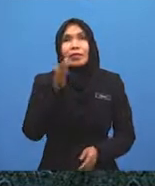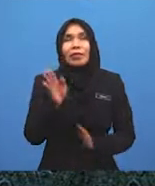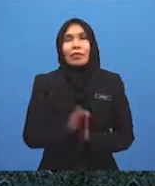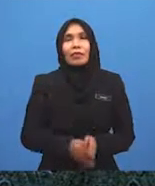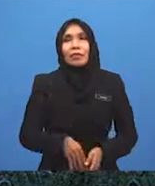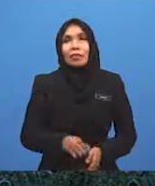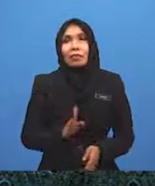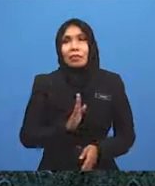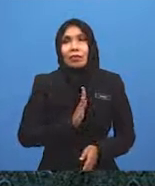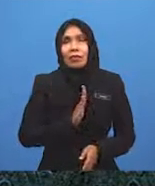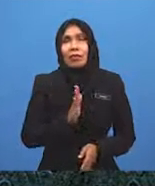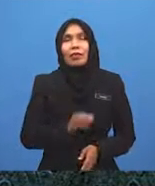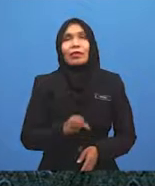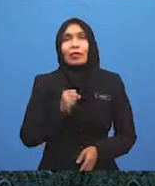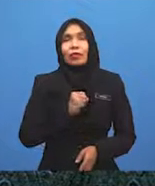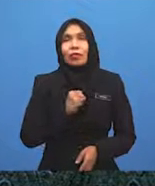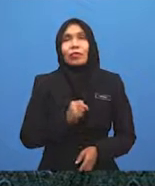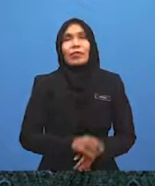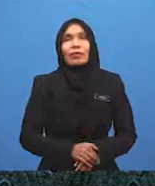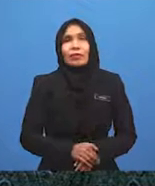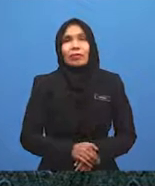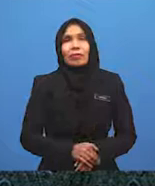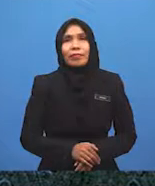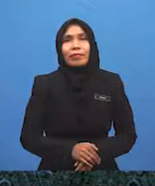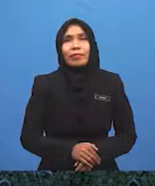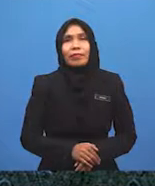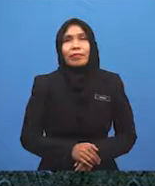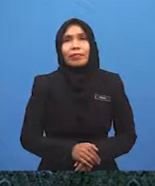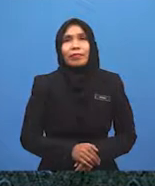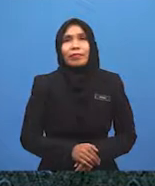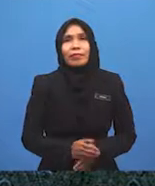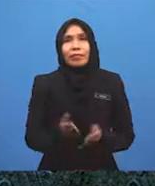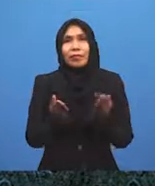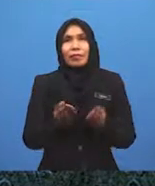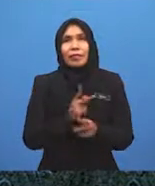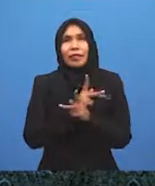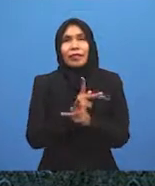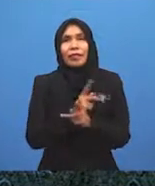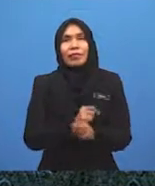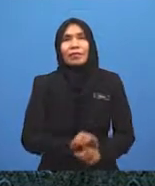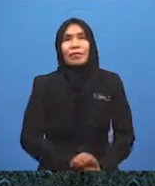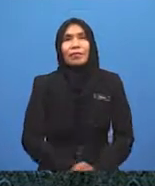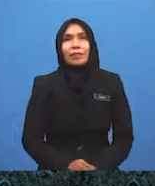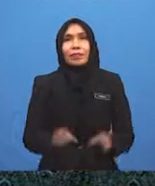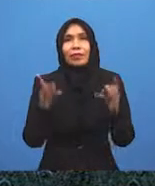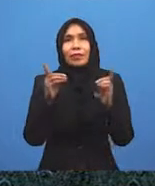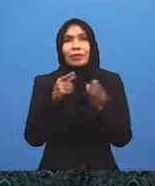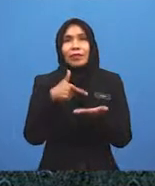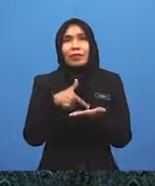mulia supaya hubungan saya dan jiran menjadi lebih erat. Terima kasih atas nasihat kamu. Jumpa